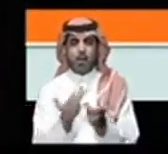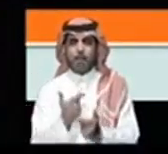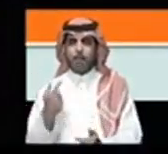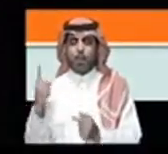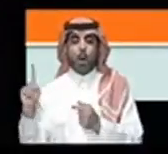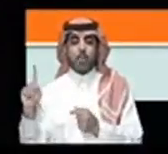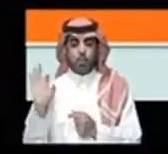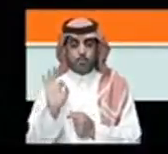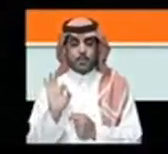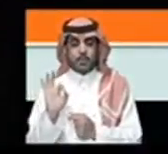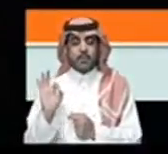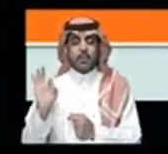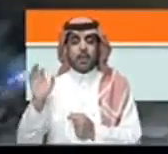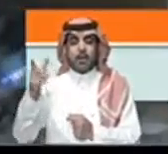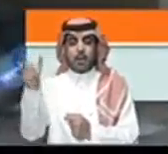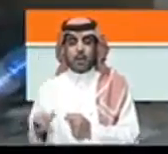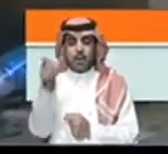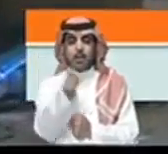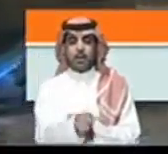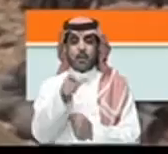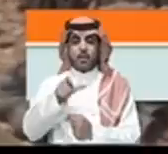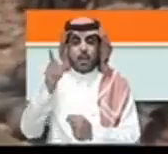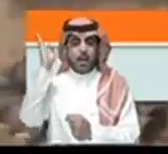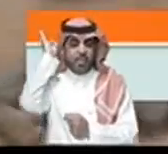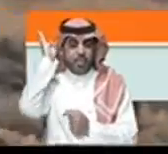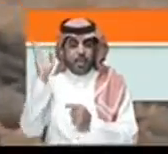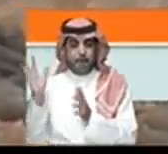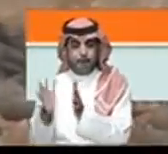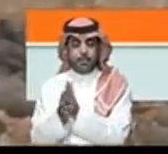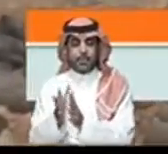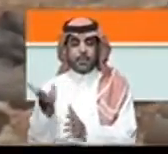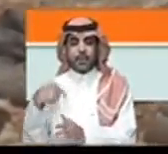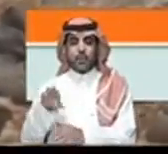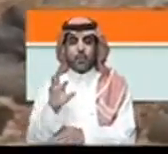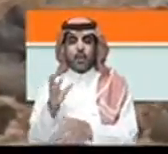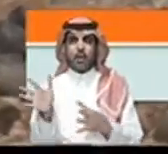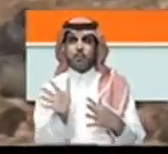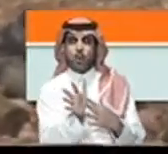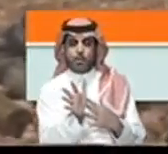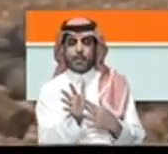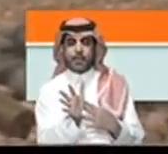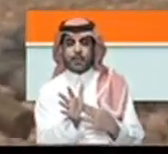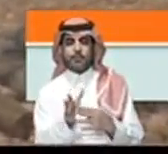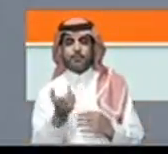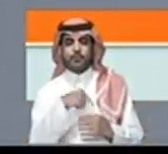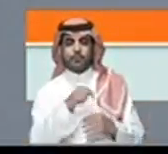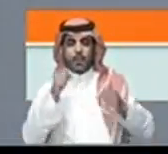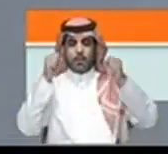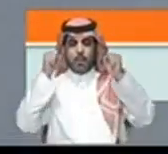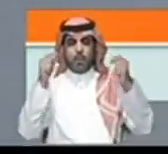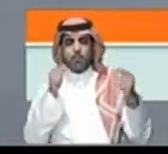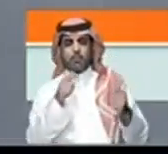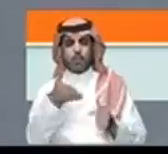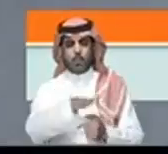وخمسين من عناصر النظام والمليشيا التابعه له بالاضافه الى خمسه واربعين مسلحا معارضا وفي